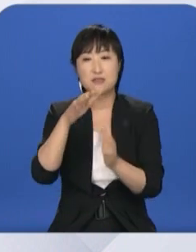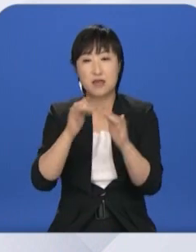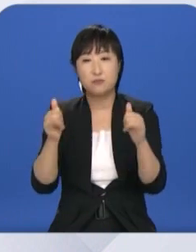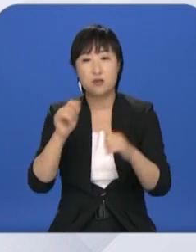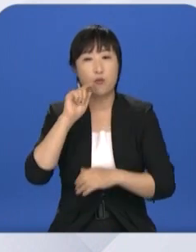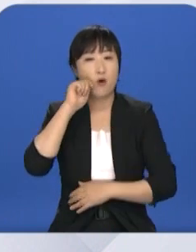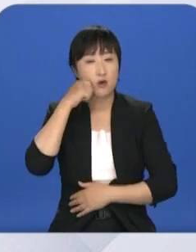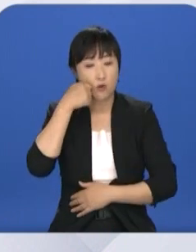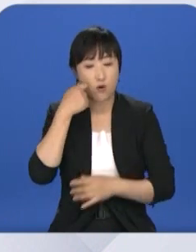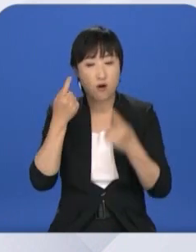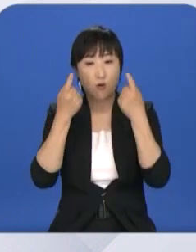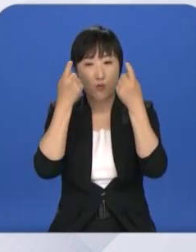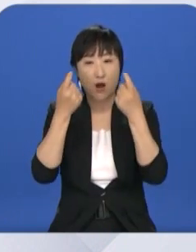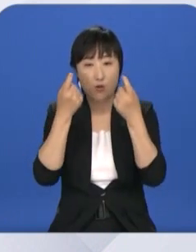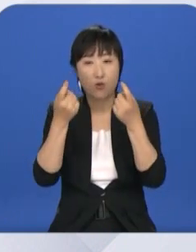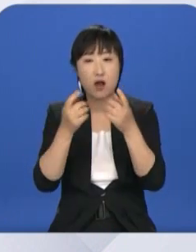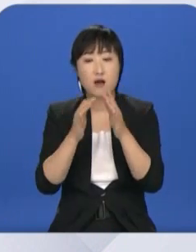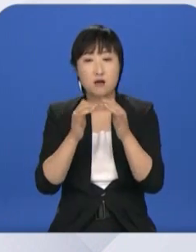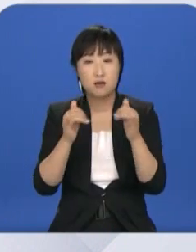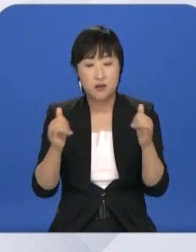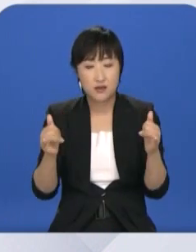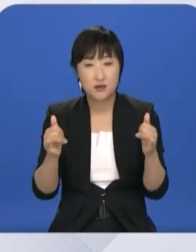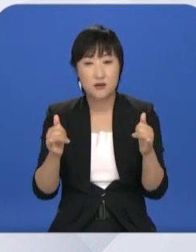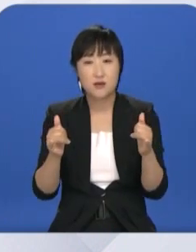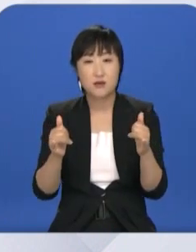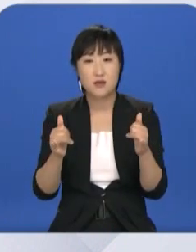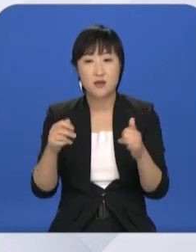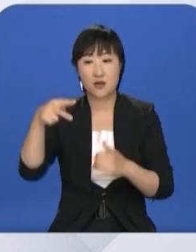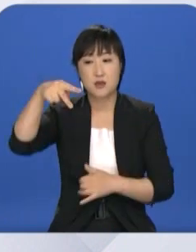그래서 관광객을 관광선을 띄어서